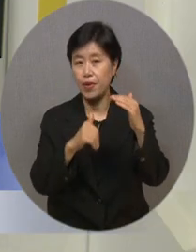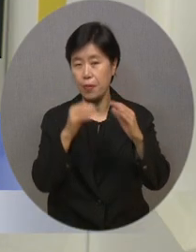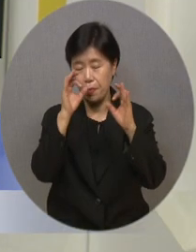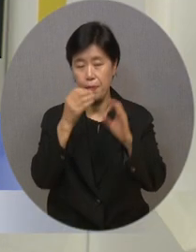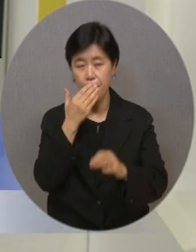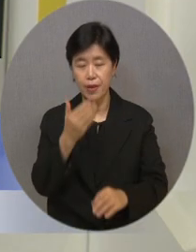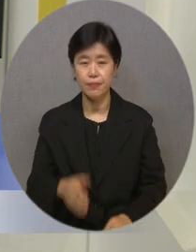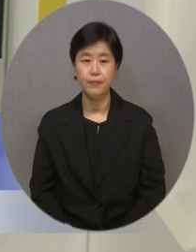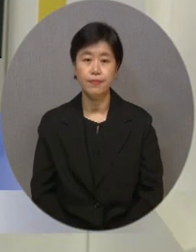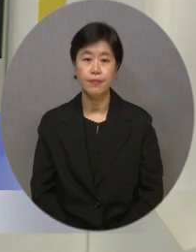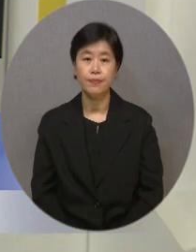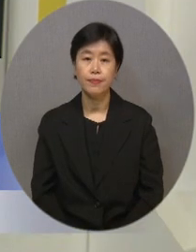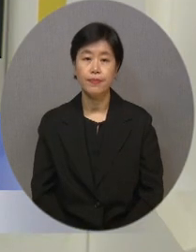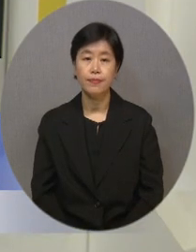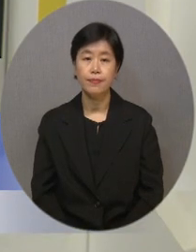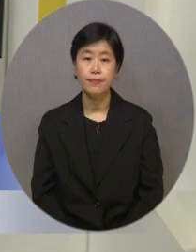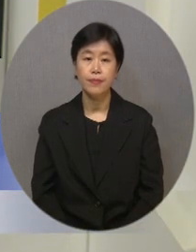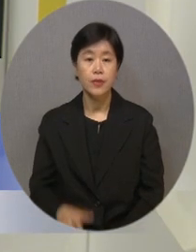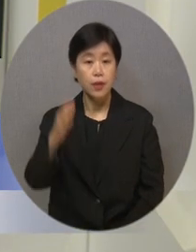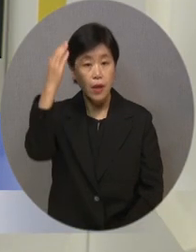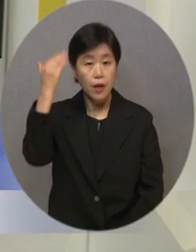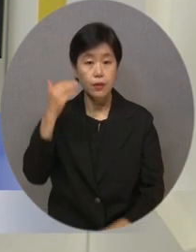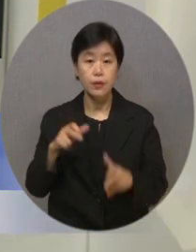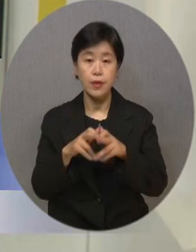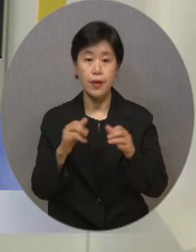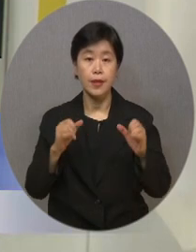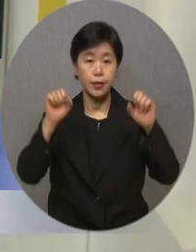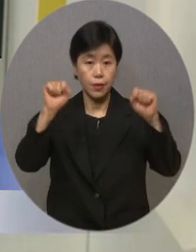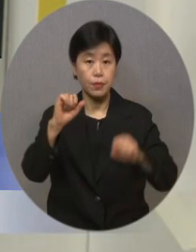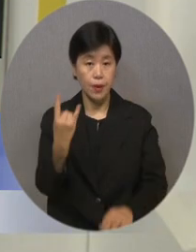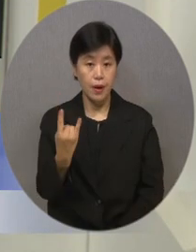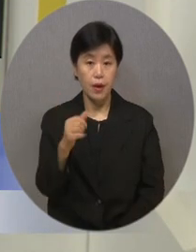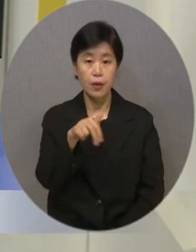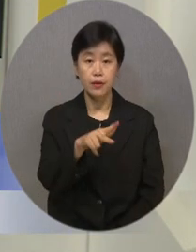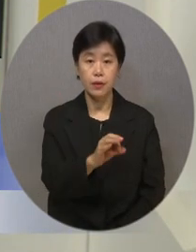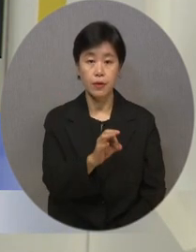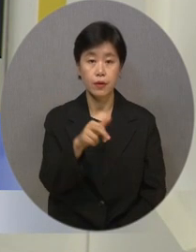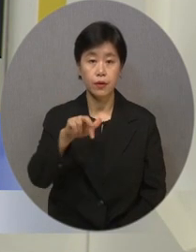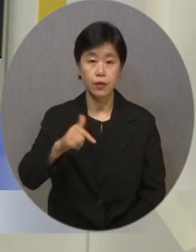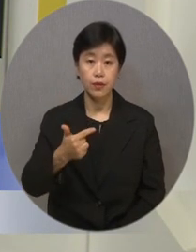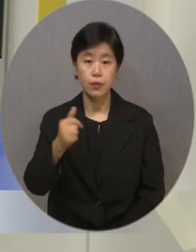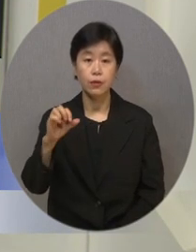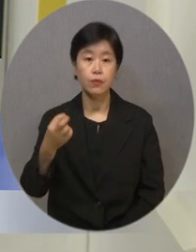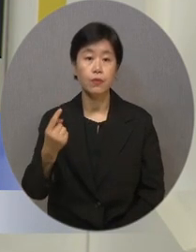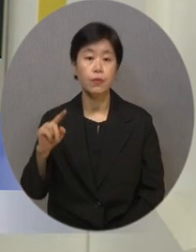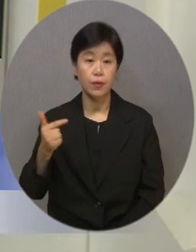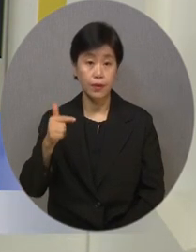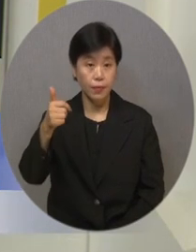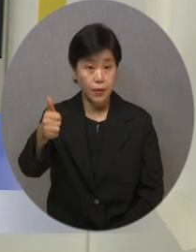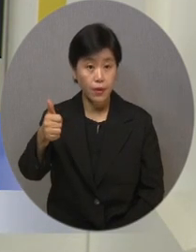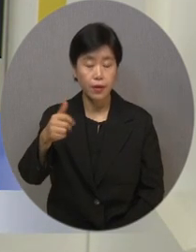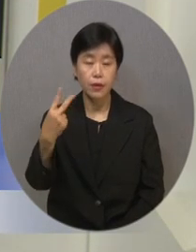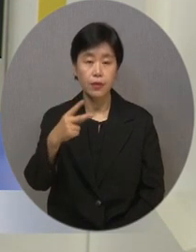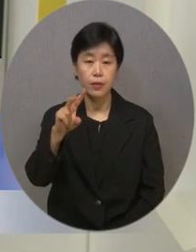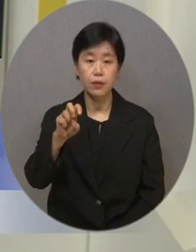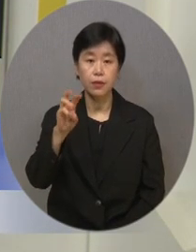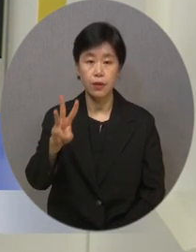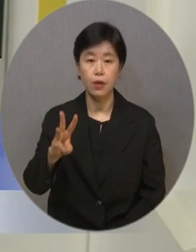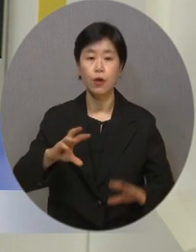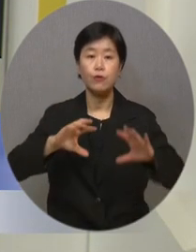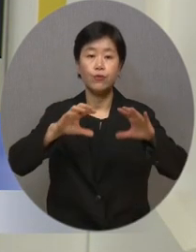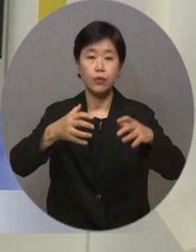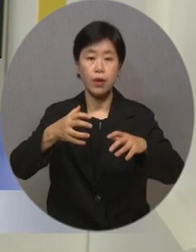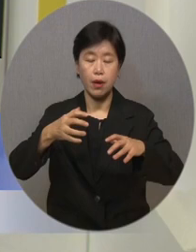가능합니다 오늘 면에서는 대한장애인 체육회 정진한 회장이 2023 국제 패럴림픽